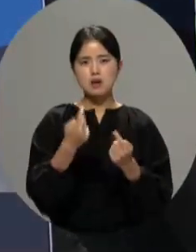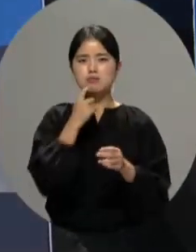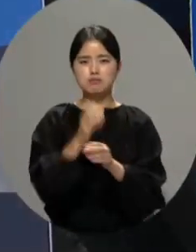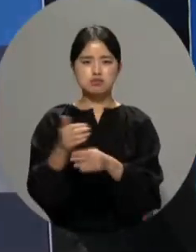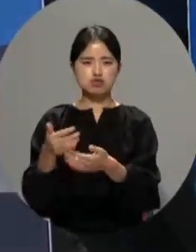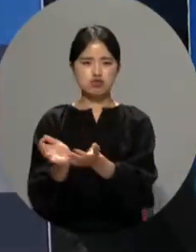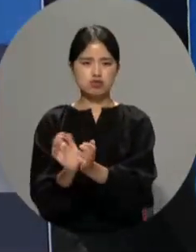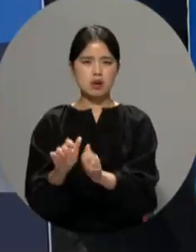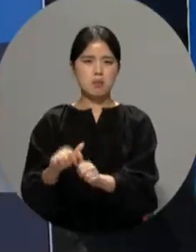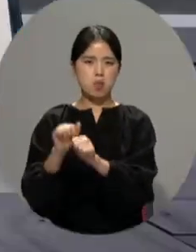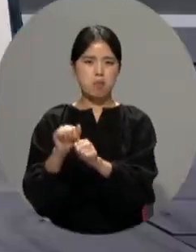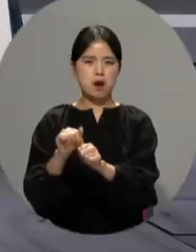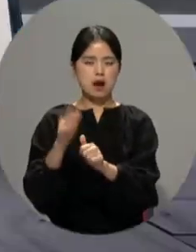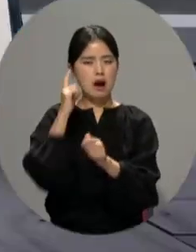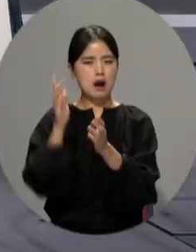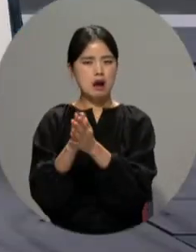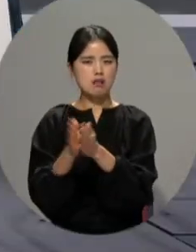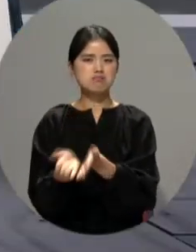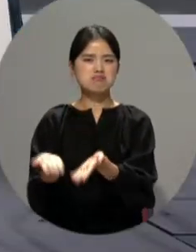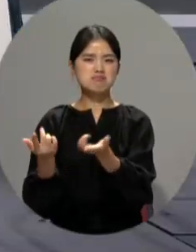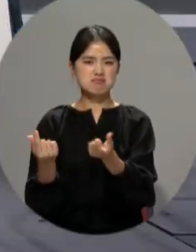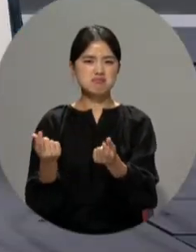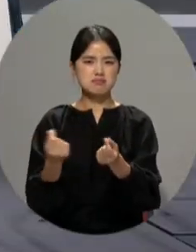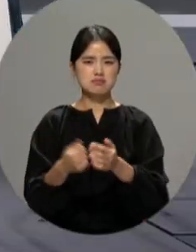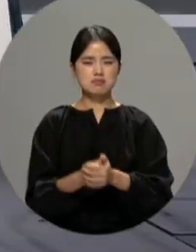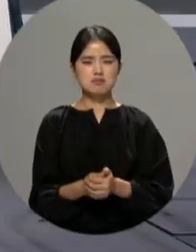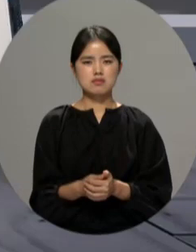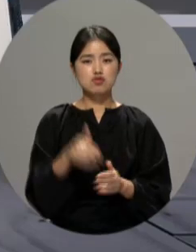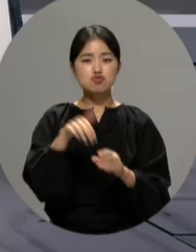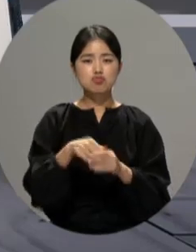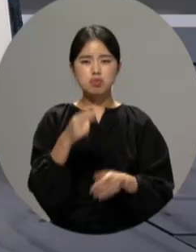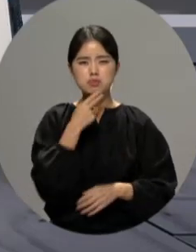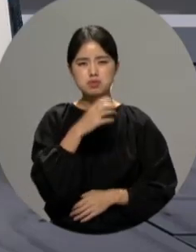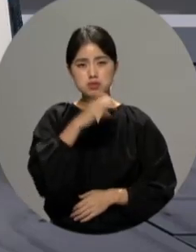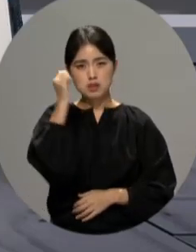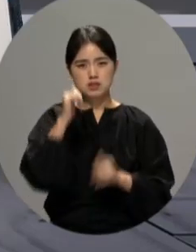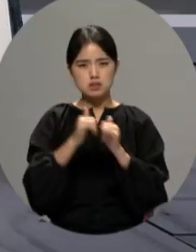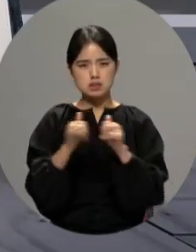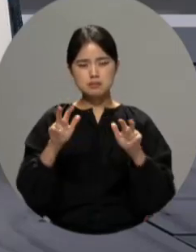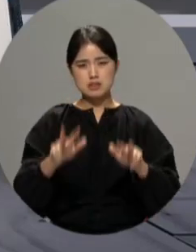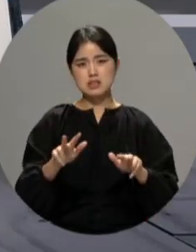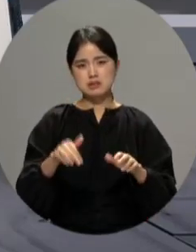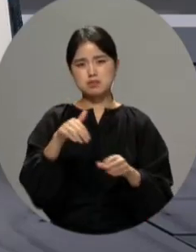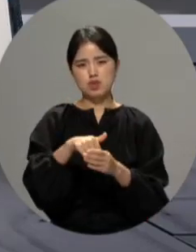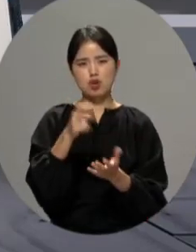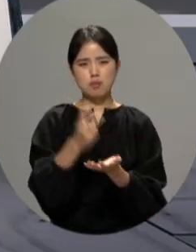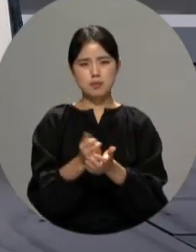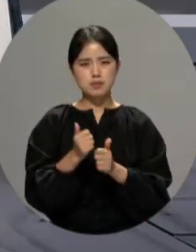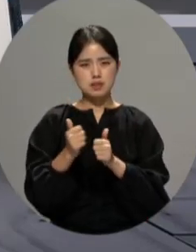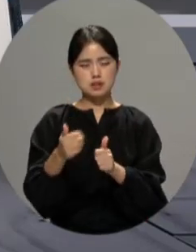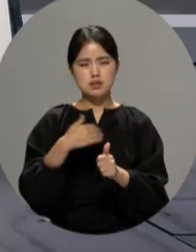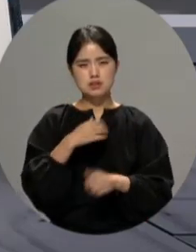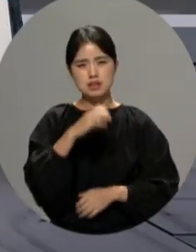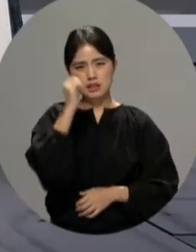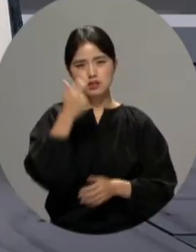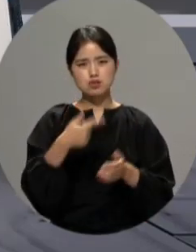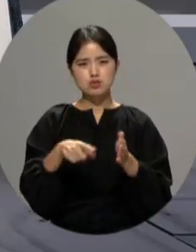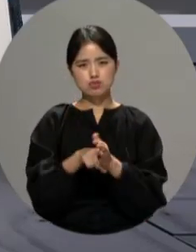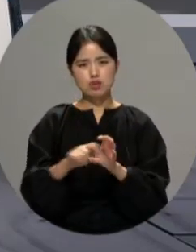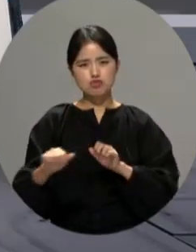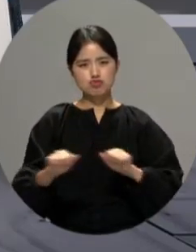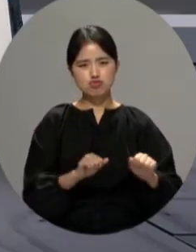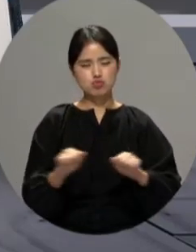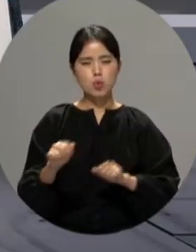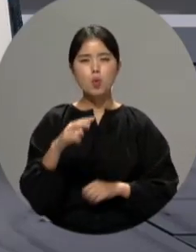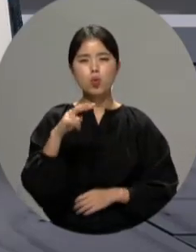것이나 다름없었습니다. 더구나 무투표 당선자들은 현행 선거법상 자신의 당선을 위한 선거운동조차